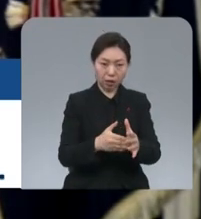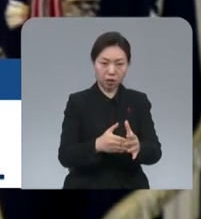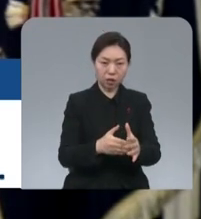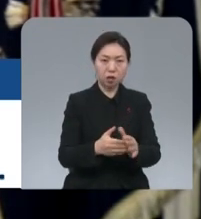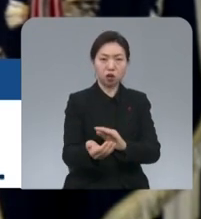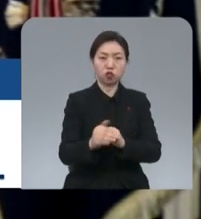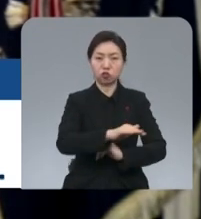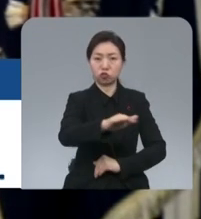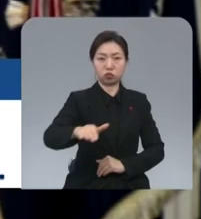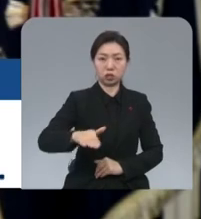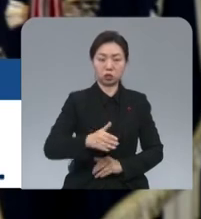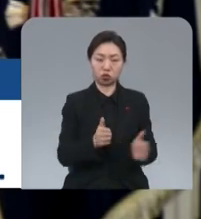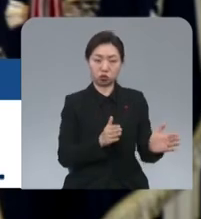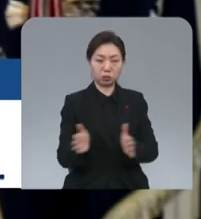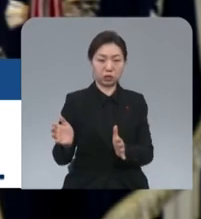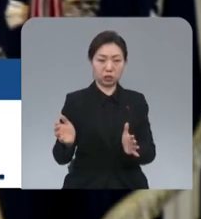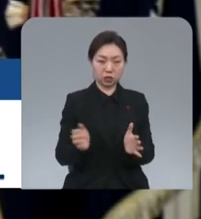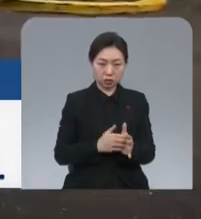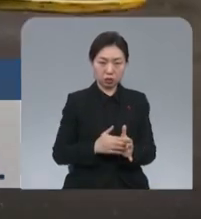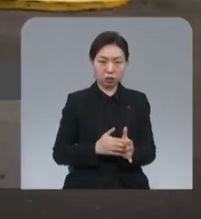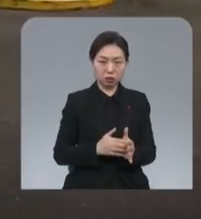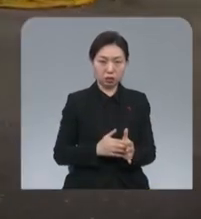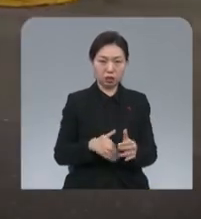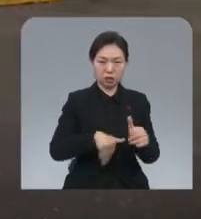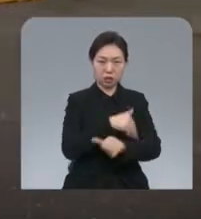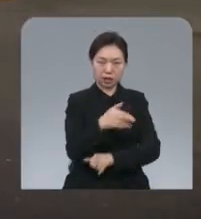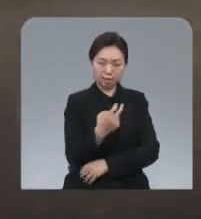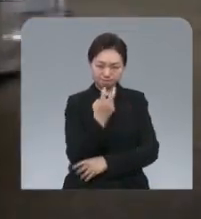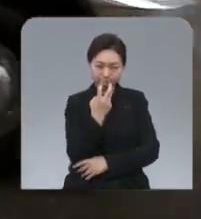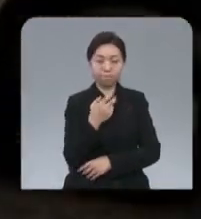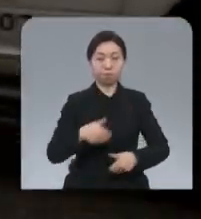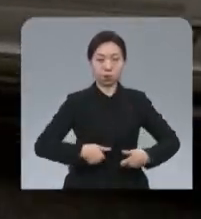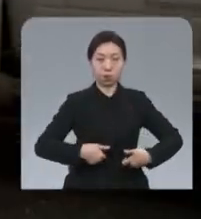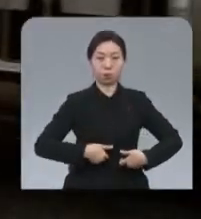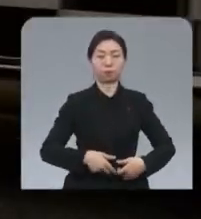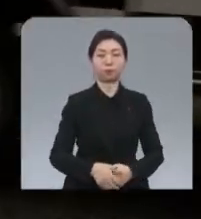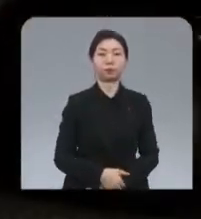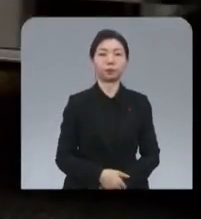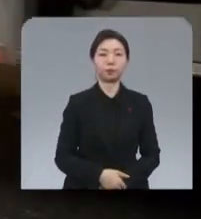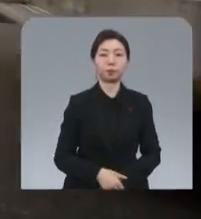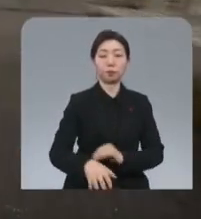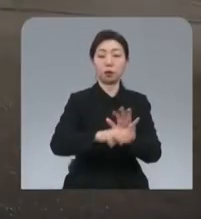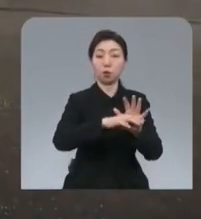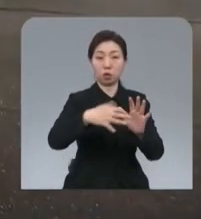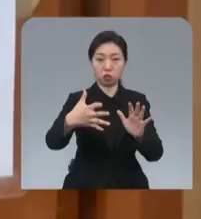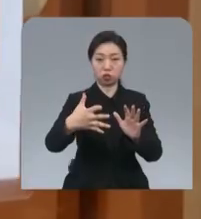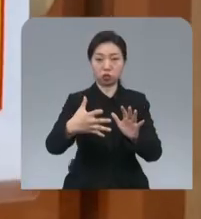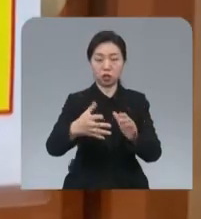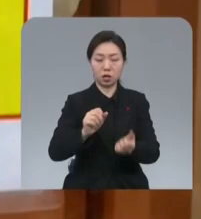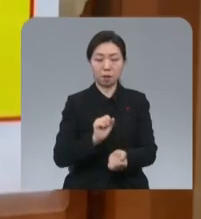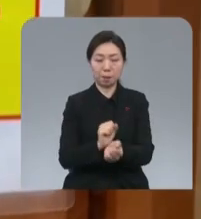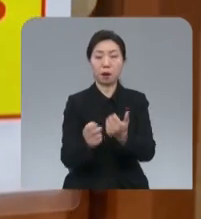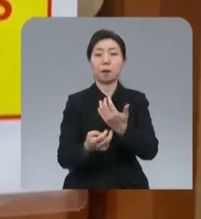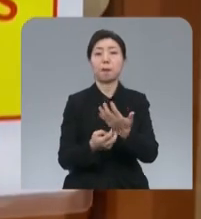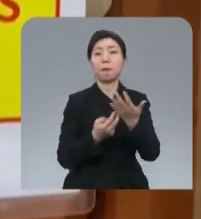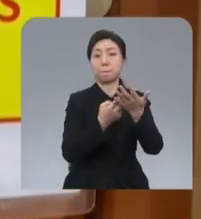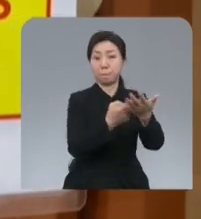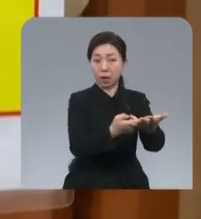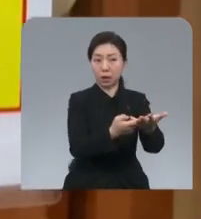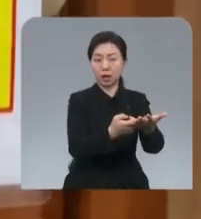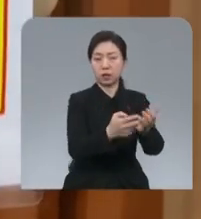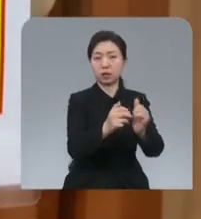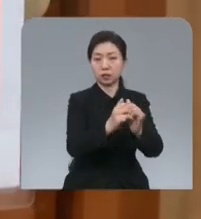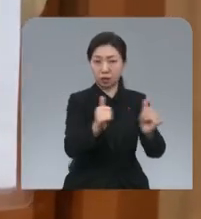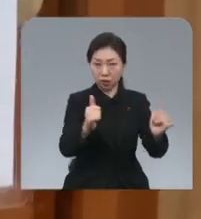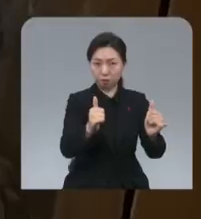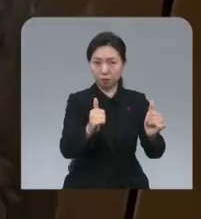more. We just have to stay focused. 이를 위해 코로나19 입원 환자가 늘어난 지역을 중심으로 군 의료진